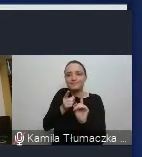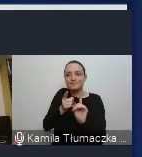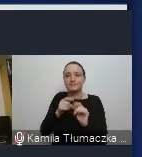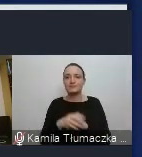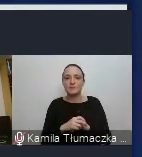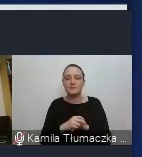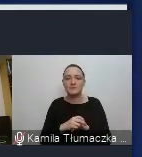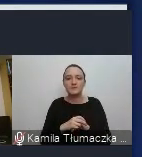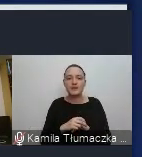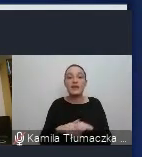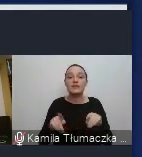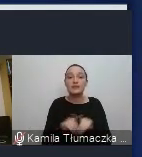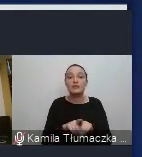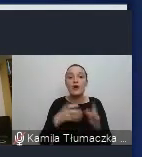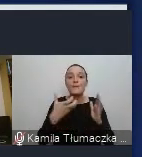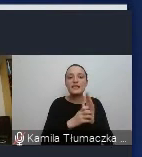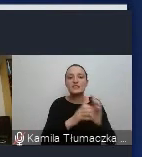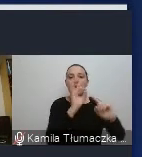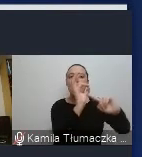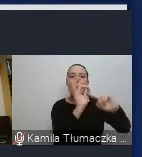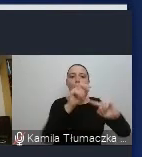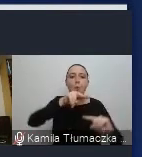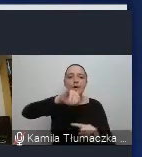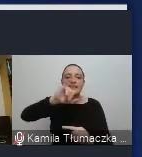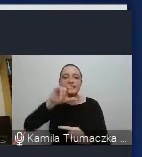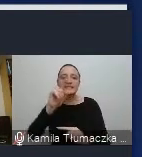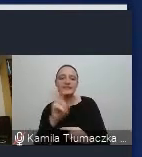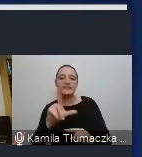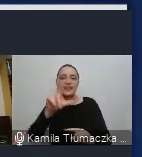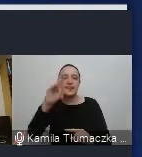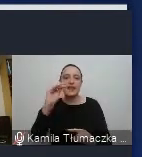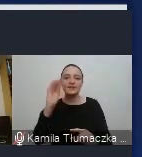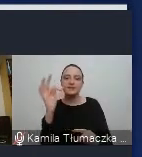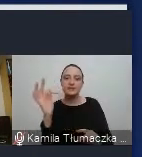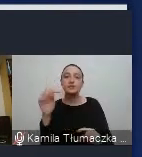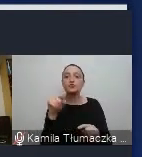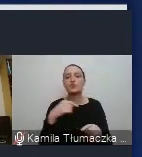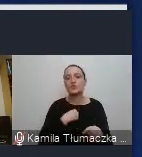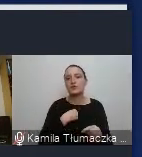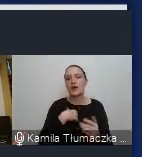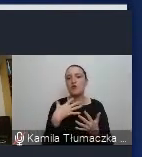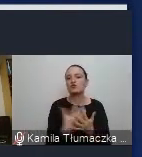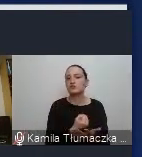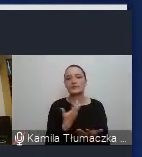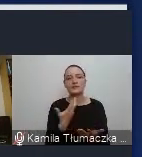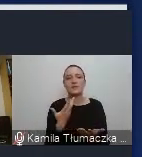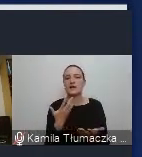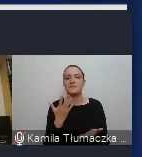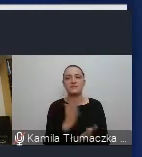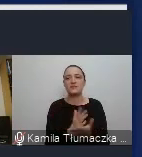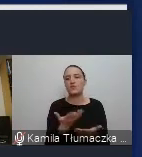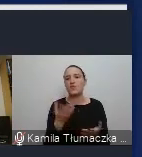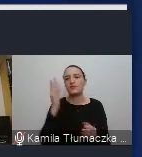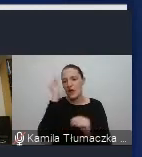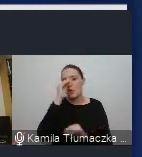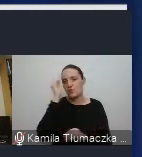Aplikację Quizlet, powiem szczerze, że korzystałam z niej podczas jedynie nauki,